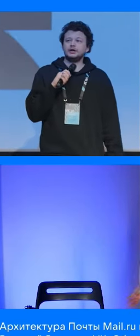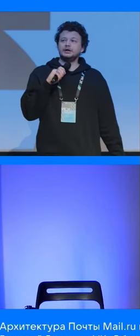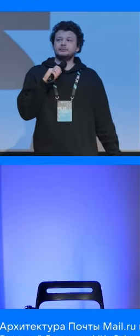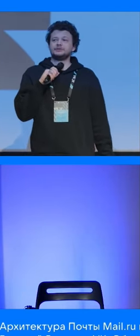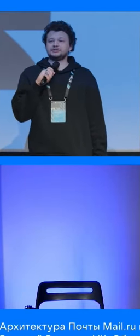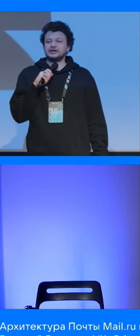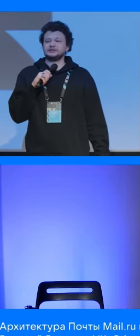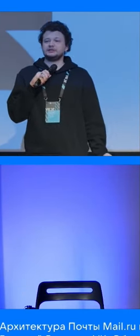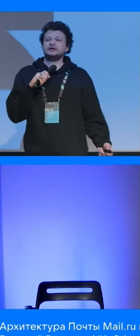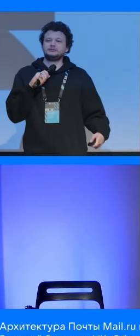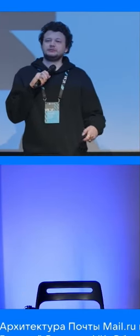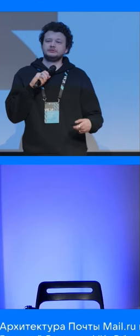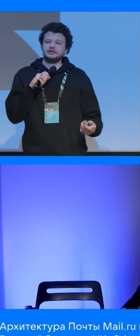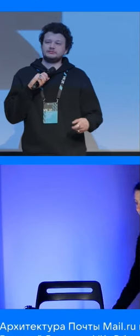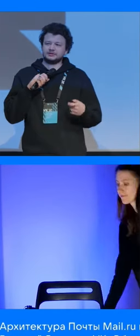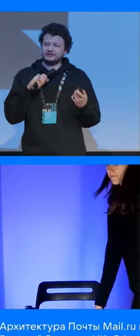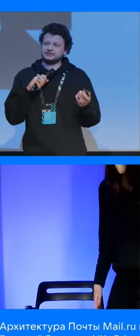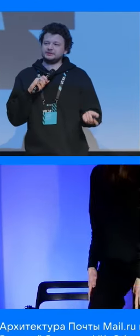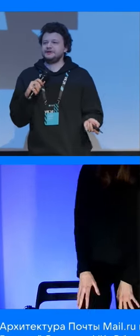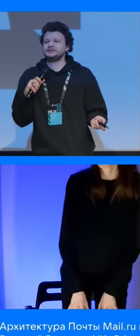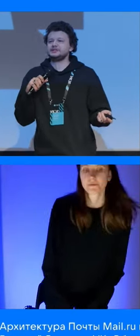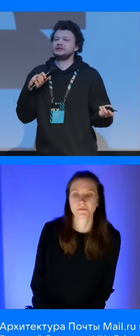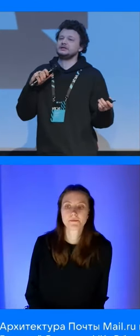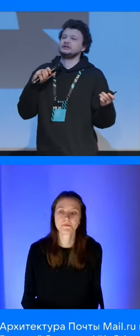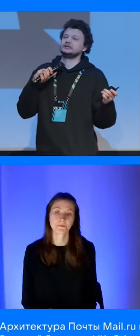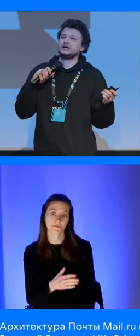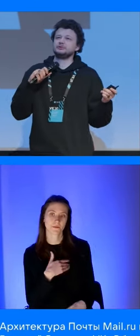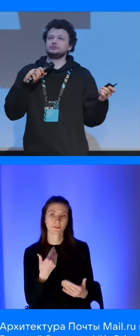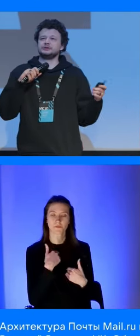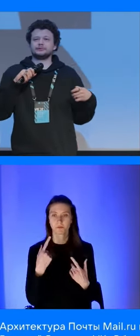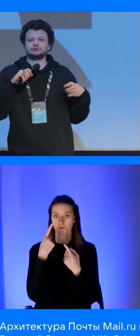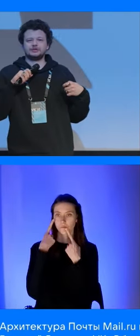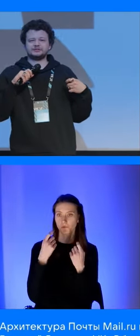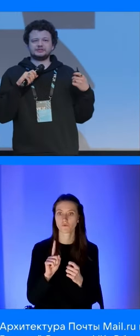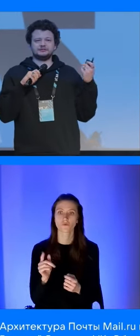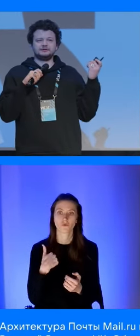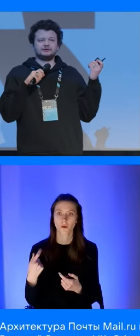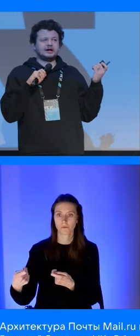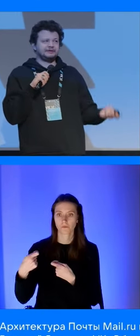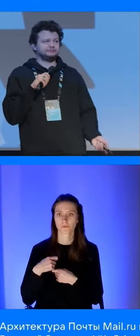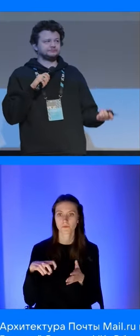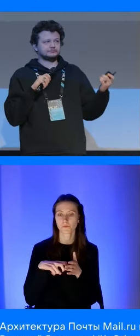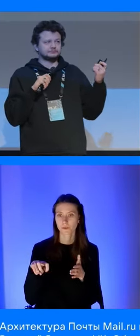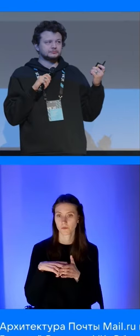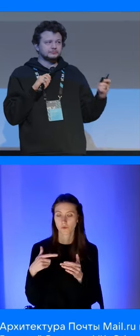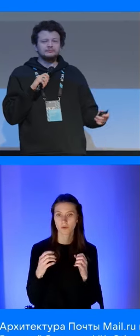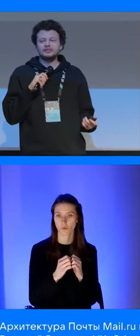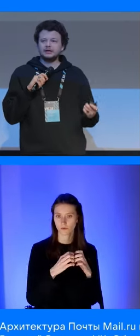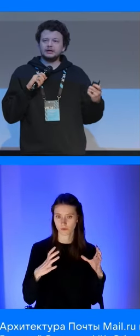его прочитать. Для этого вы открываете интерфейс, и там идут запросы уже непосредственно в API.